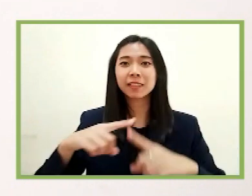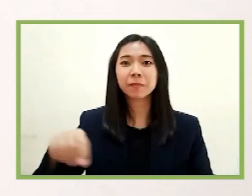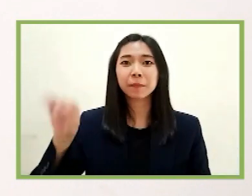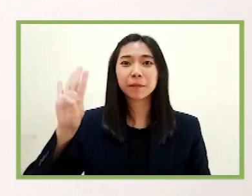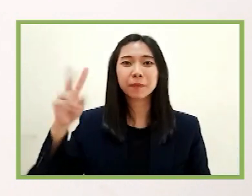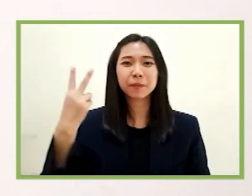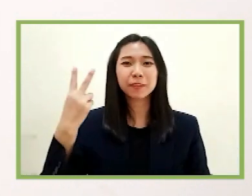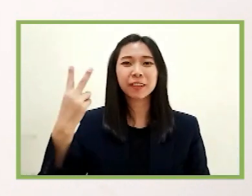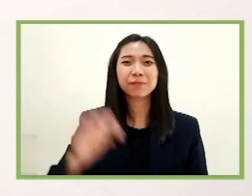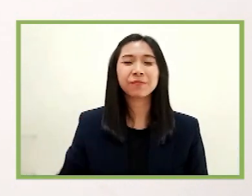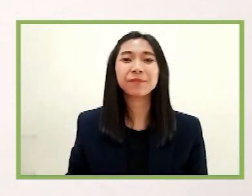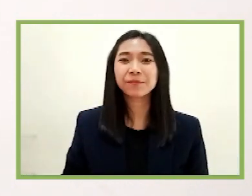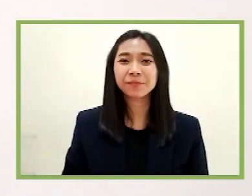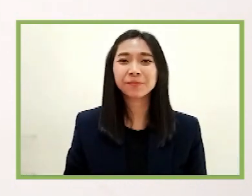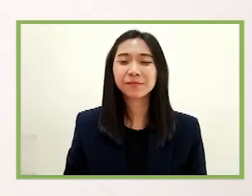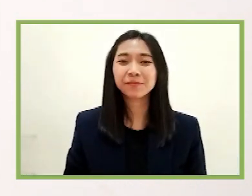ayatnya yang ke-42